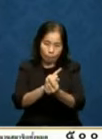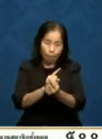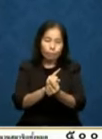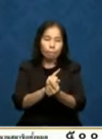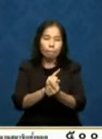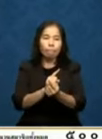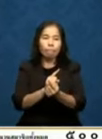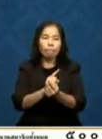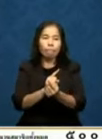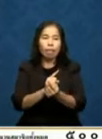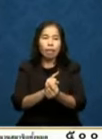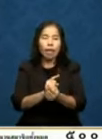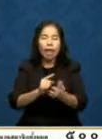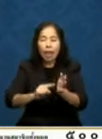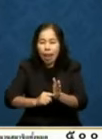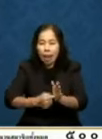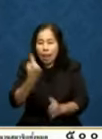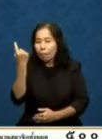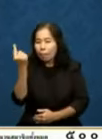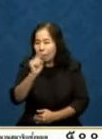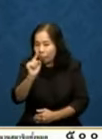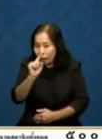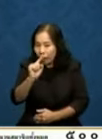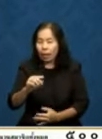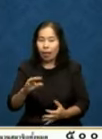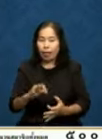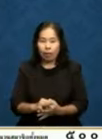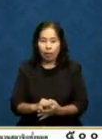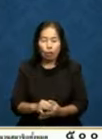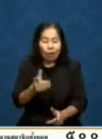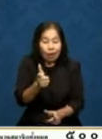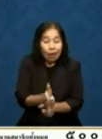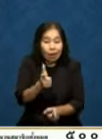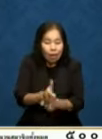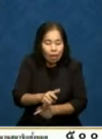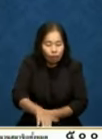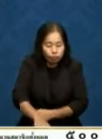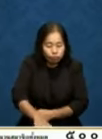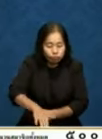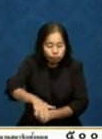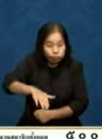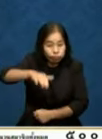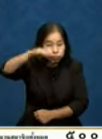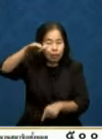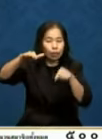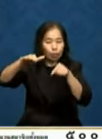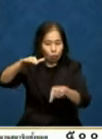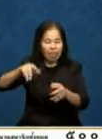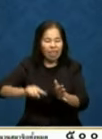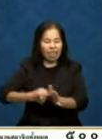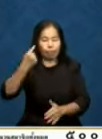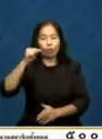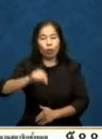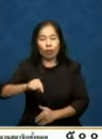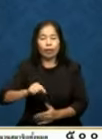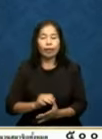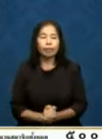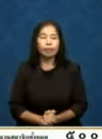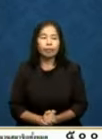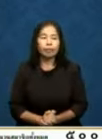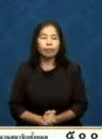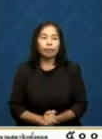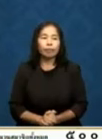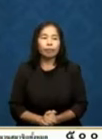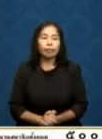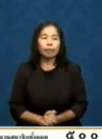แต่เกิดจากจุดแรกเลยค่ะนั่นก็คือการถูกหล่อหลองเลี้ยงดูมาจากวัยเด็กทั้งสิ้นเลยค่ะแต่ท่านประธ